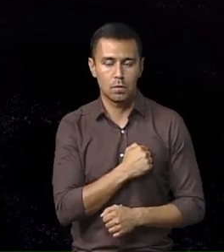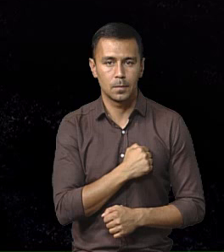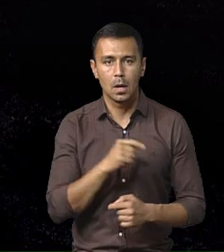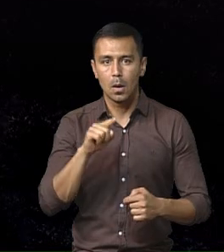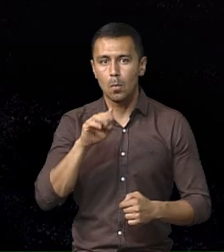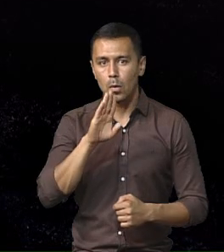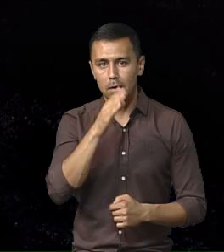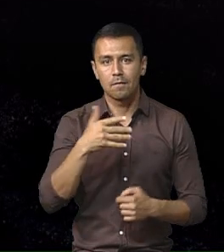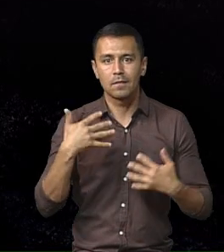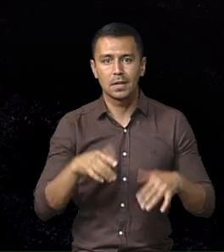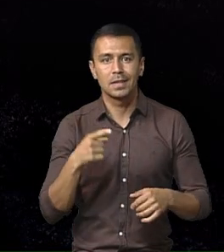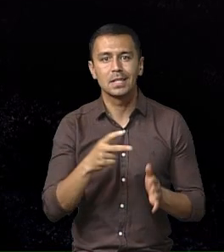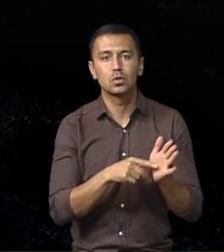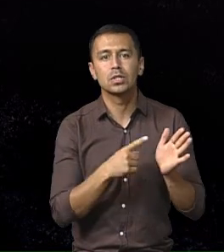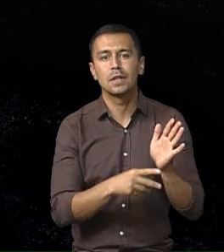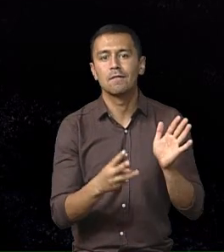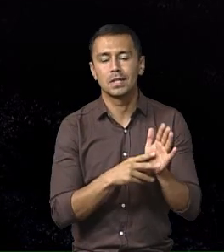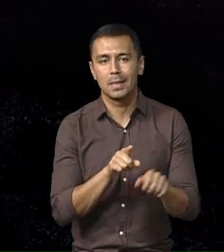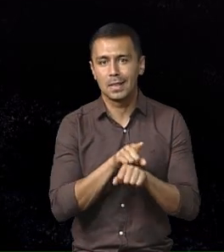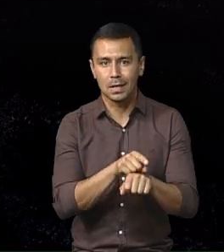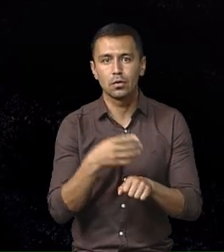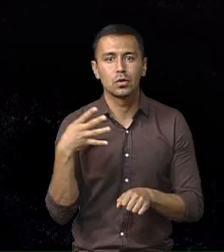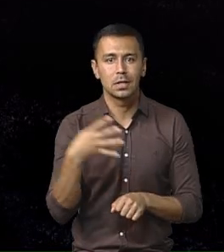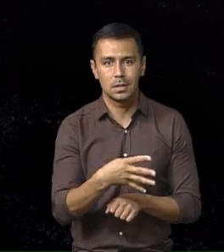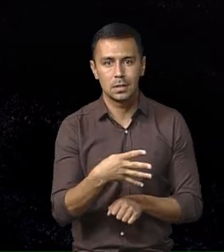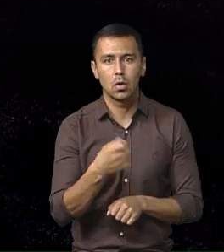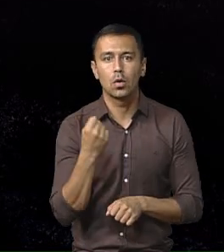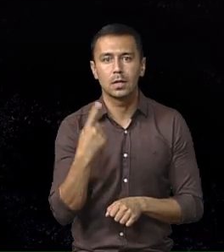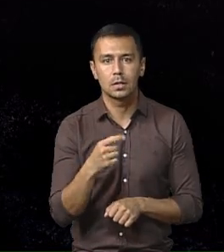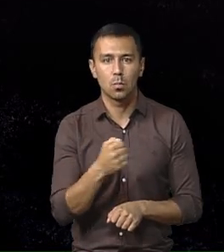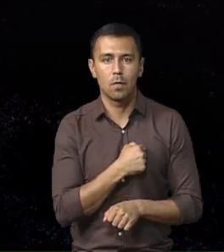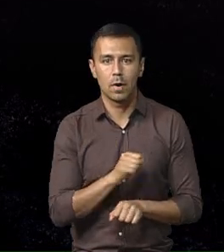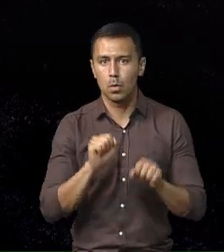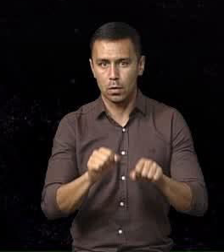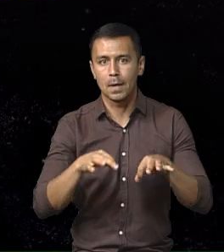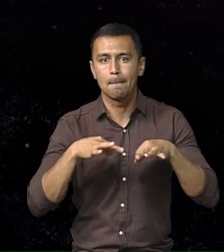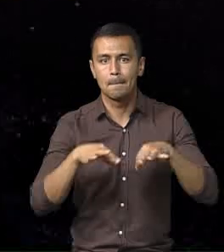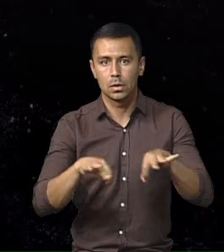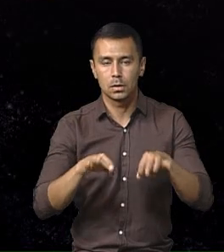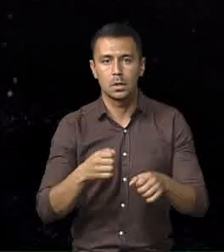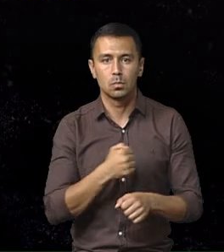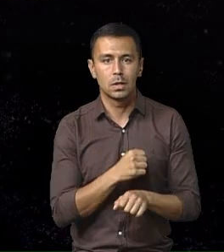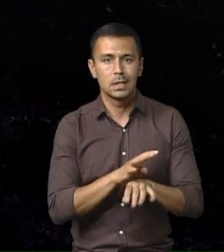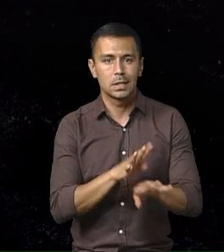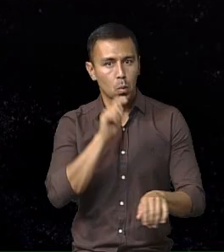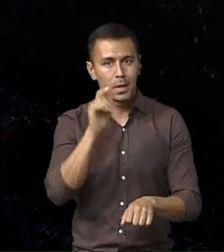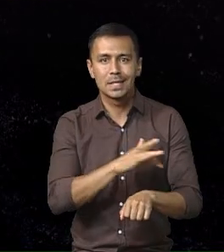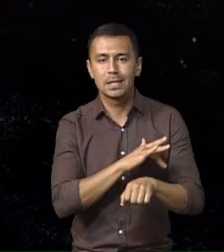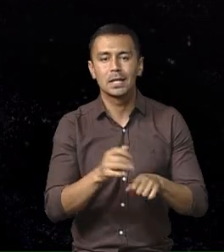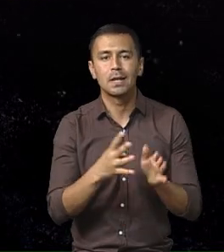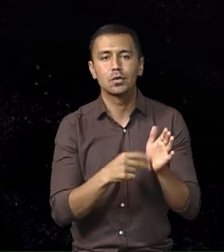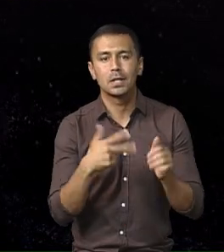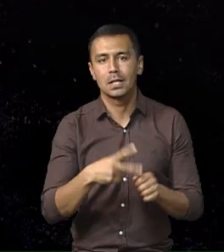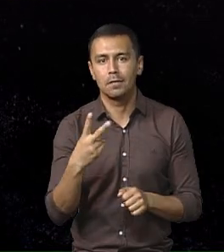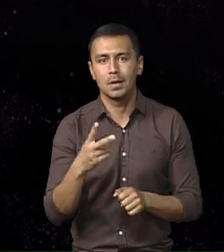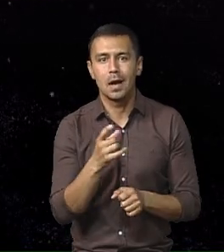Противник втратив 1768 танків та 4011 бойових броньованих машин. Збройні сили України знищили